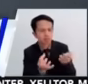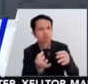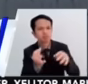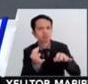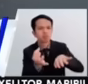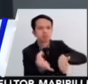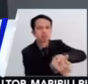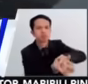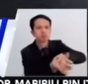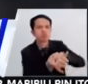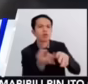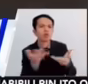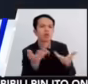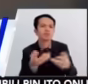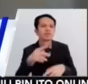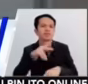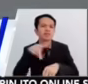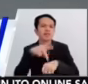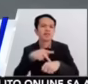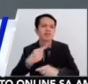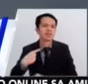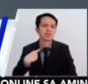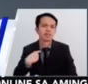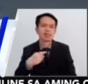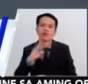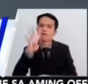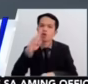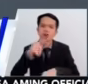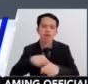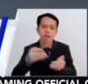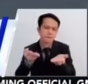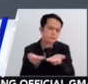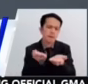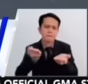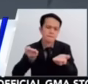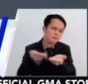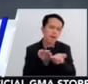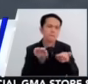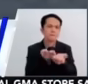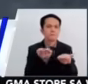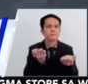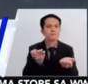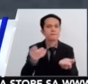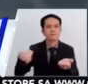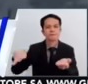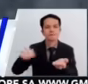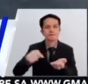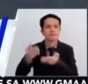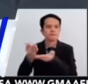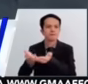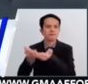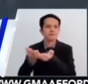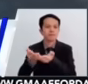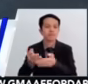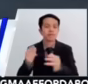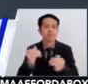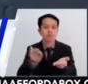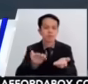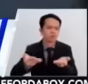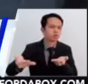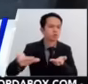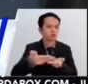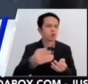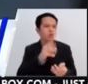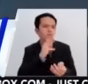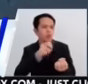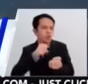Coast Guard. 4 beses namang bumangga sa amin ang 21555 vessel nila. Kasama rin nila sa pangaharang at pambubomba ng tubig ang China Coast